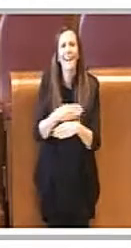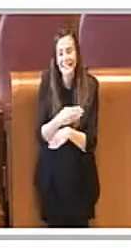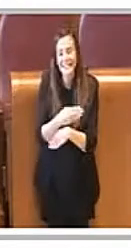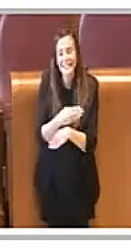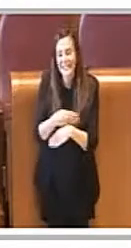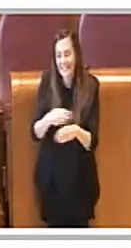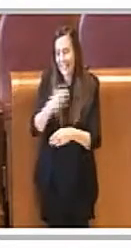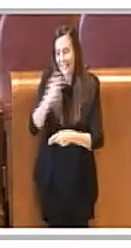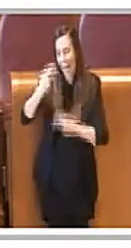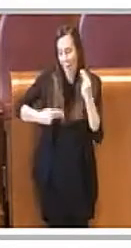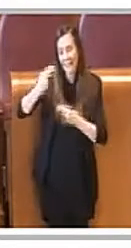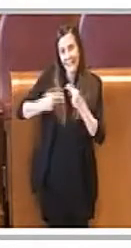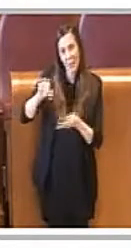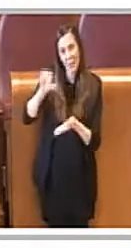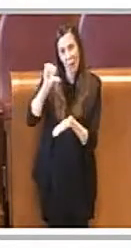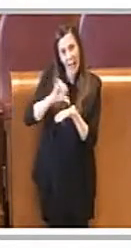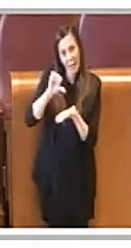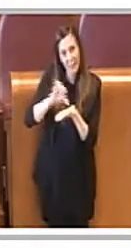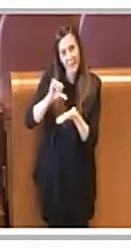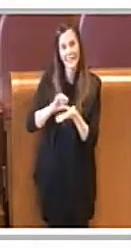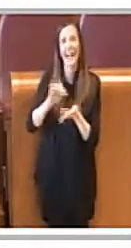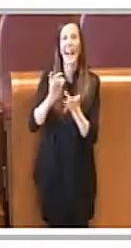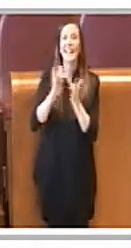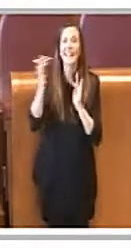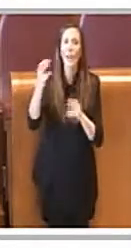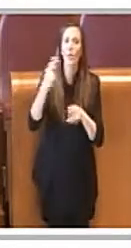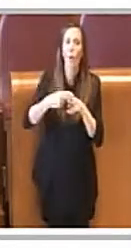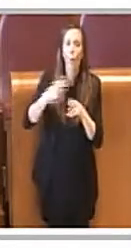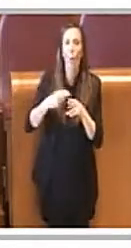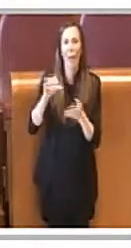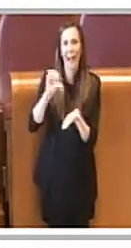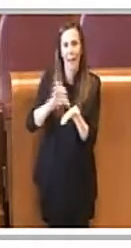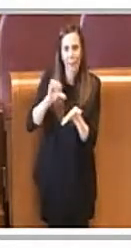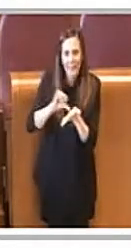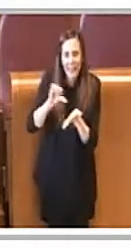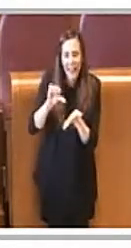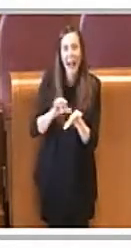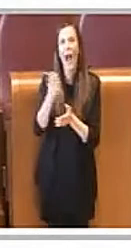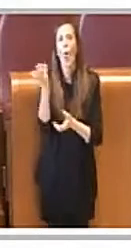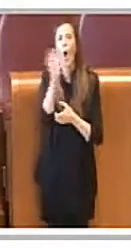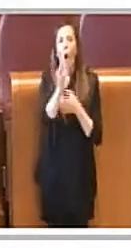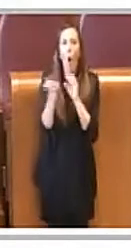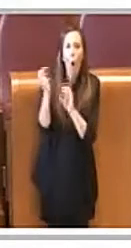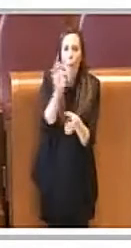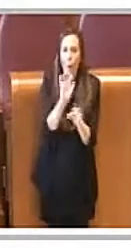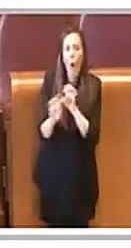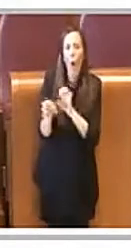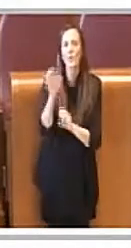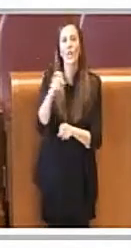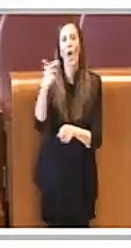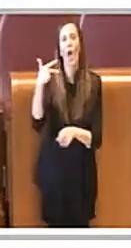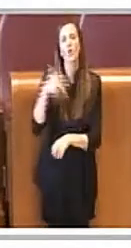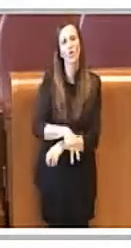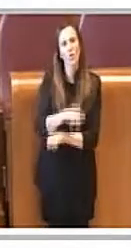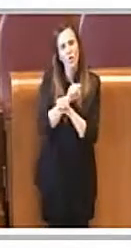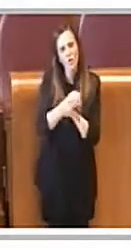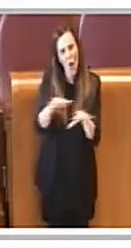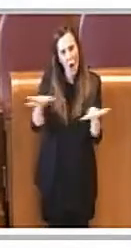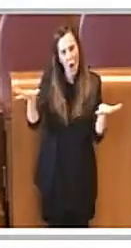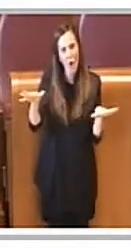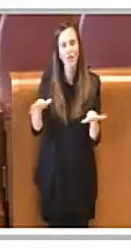dell'amministrazione capitolina e quindi il sito di Roma Capitale, i post effettuati sui social,